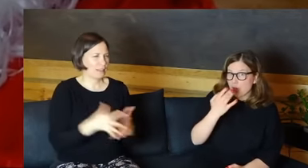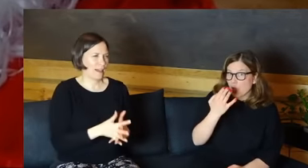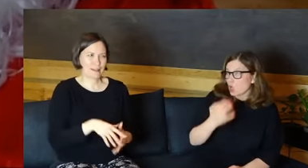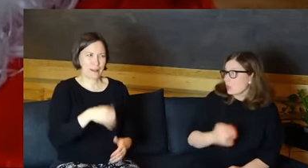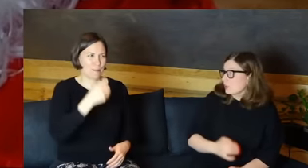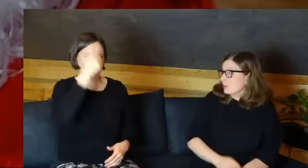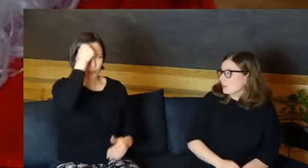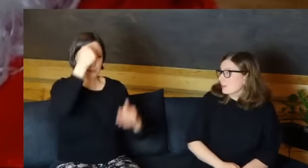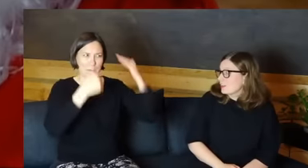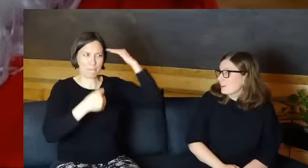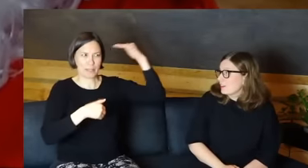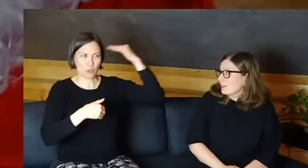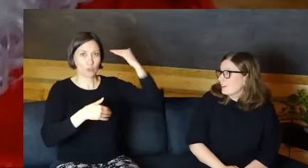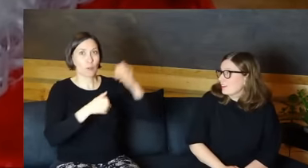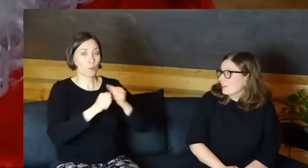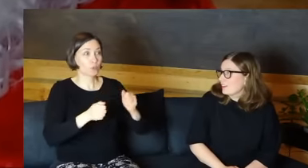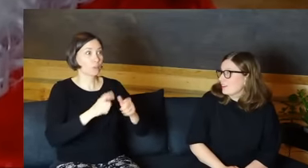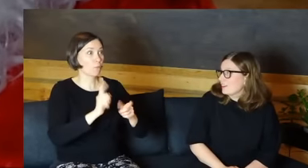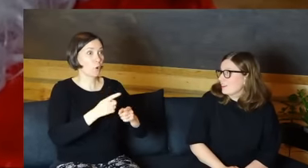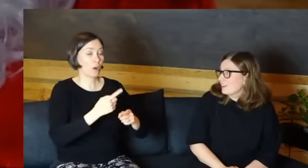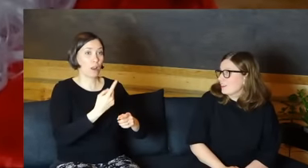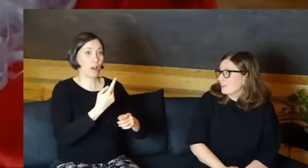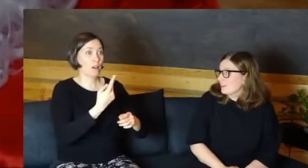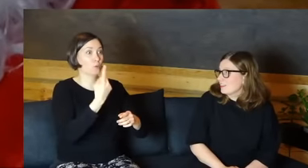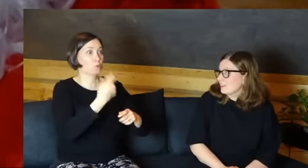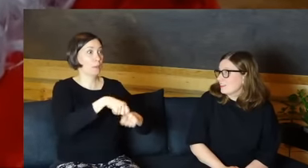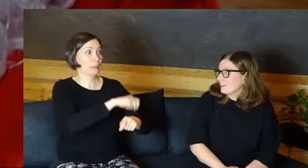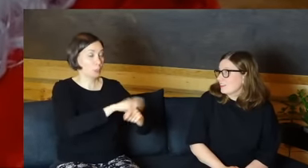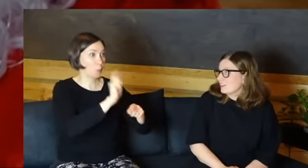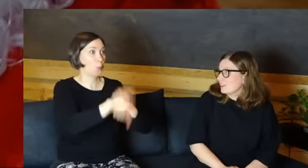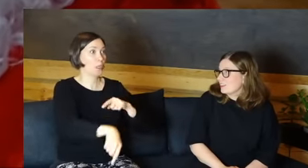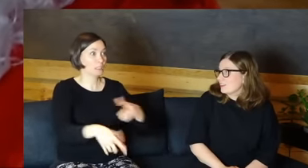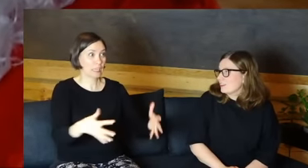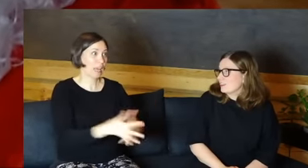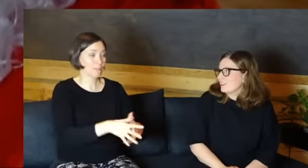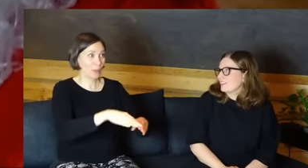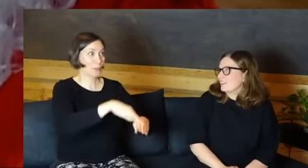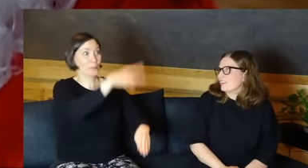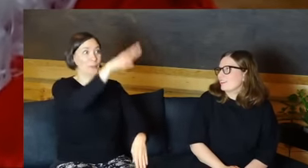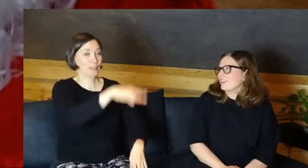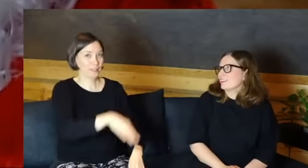muista, mutta kyllä toista metriä on pitkästi. Pitkästi ja tuota noin, niin